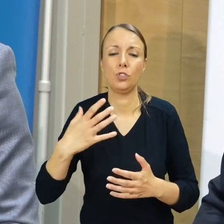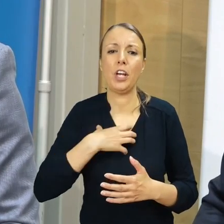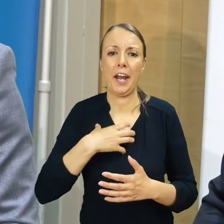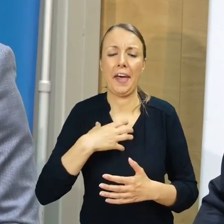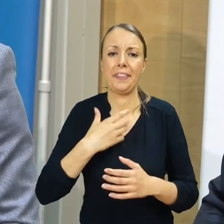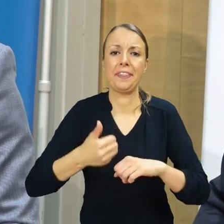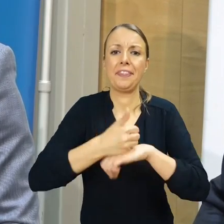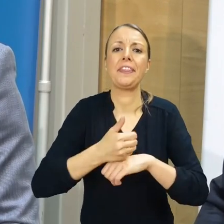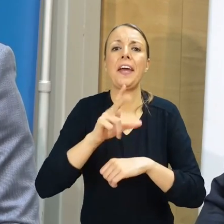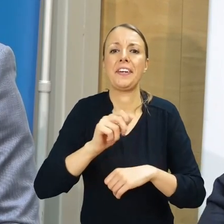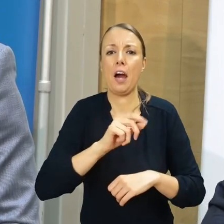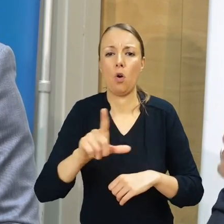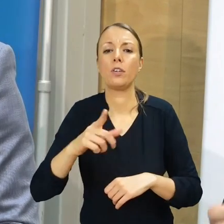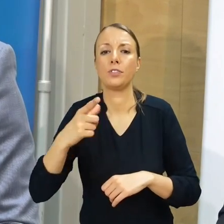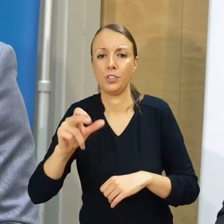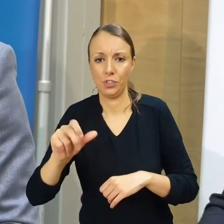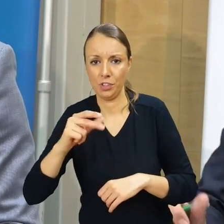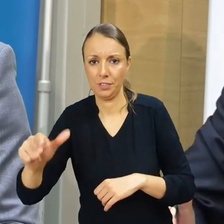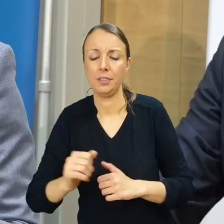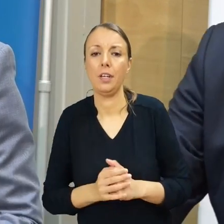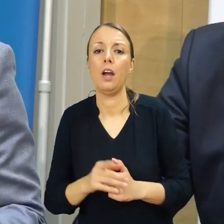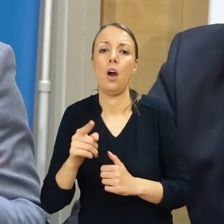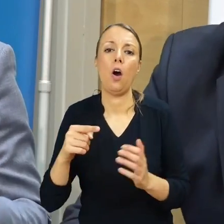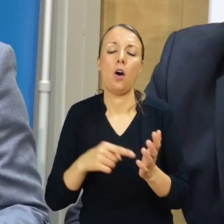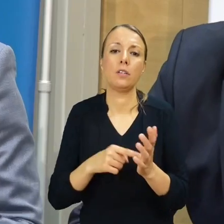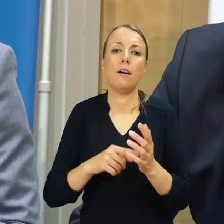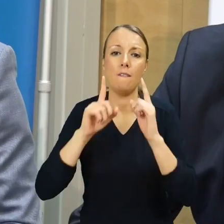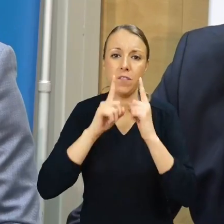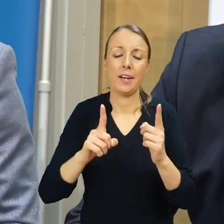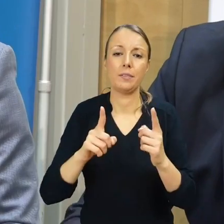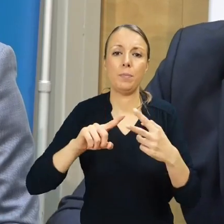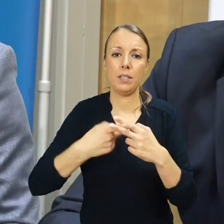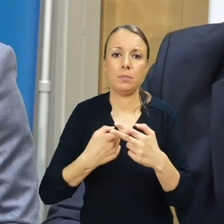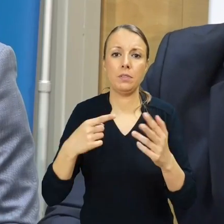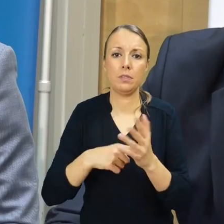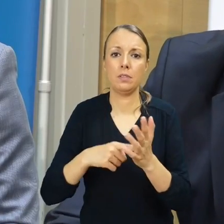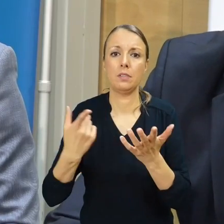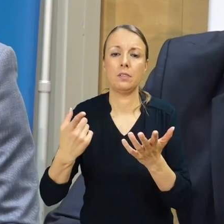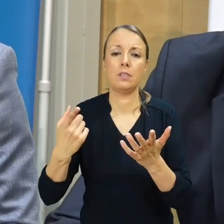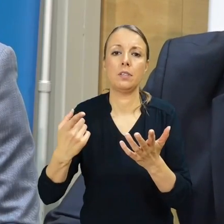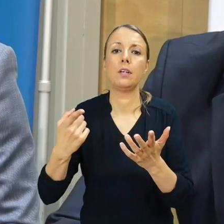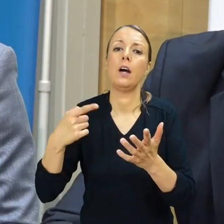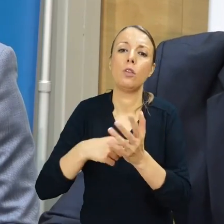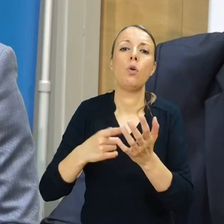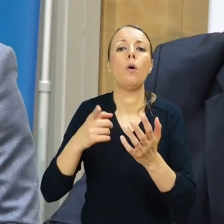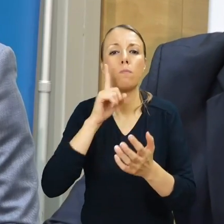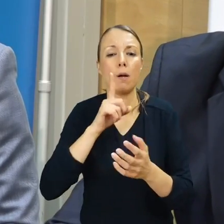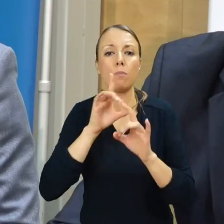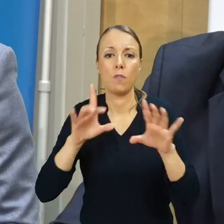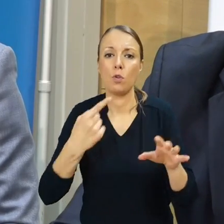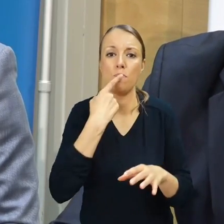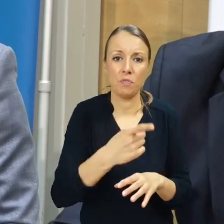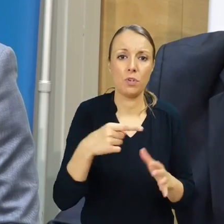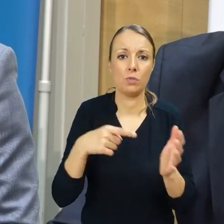dotyczącą aktów kwalifikujących w administracji. I to tak naprawdę, to jest zresztą to, co pan profesor tu wspomniał, to jest ta inna czynność. Moim zdaniem coraz